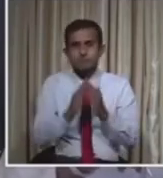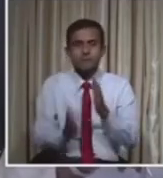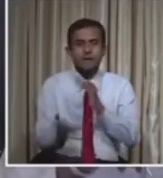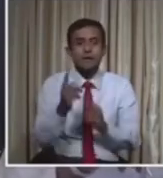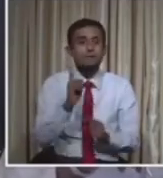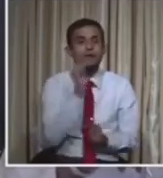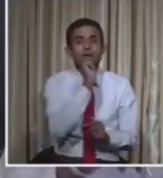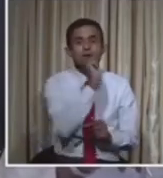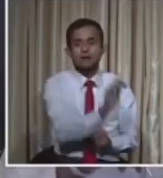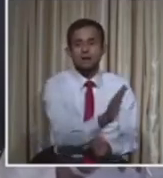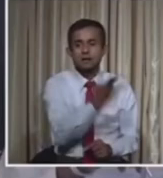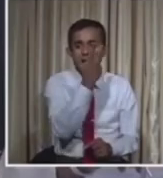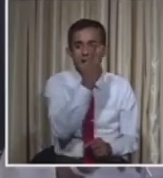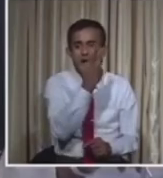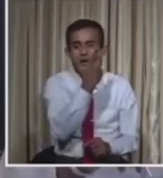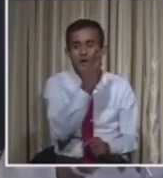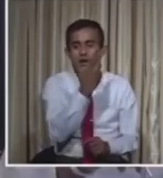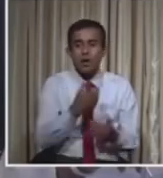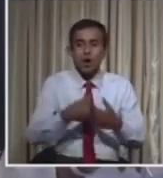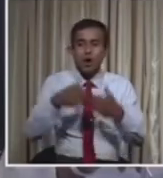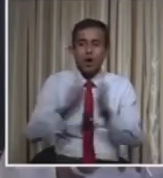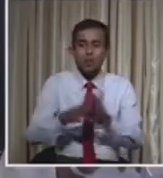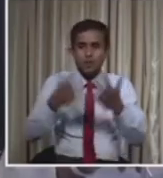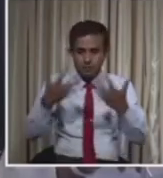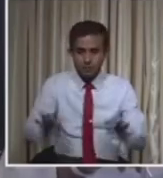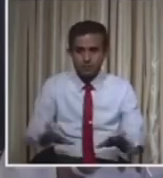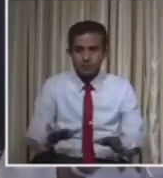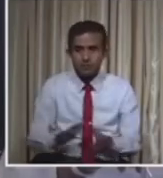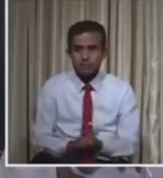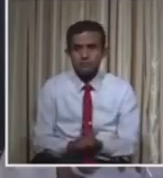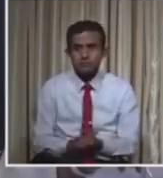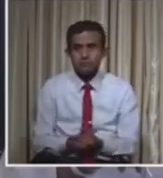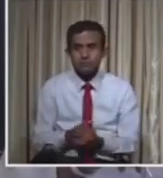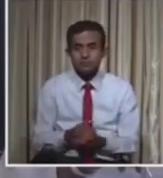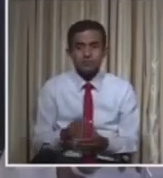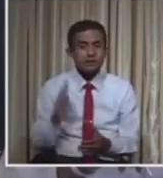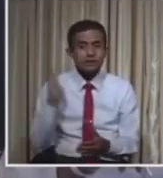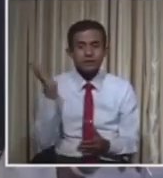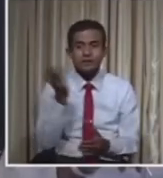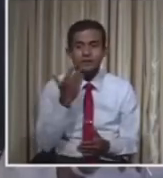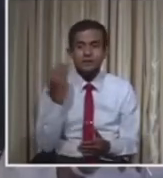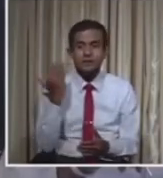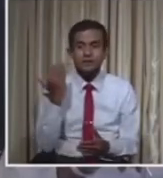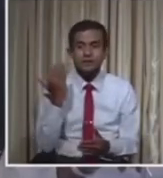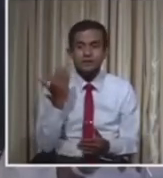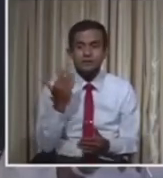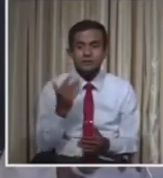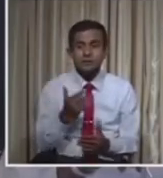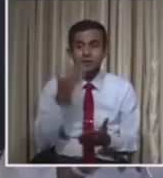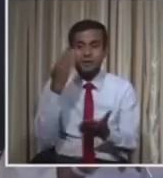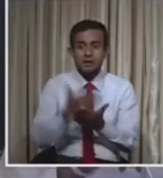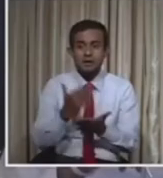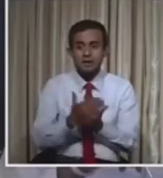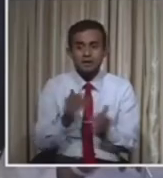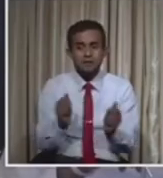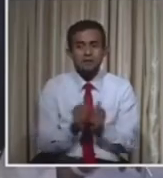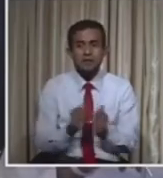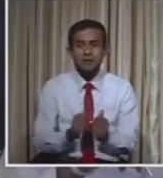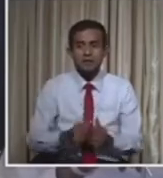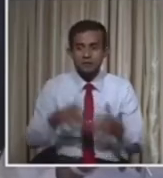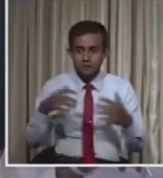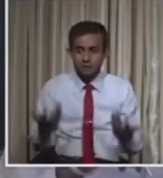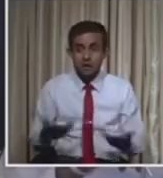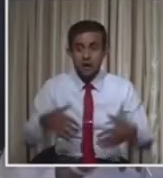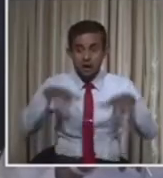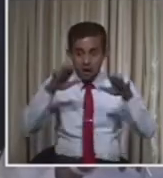කාටවත් කියන්නෙත් නැ මේ කියන ඔක්කොම සිද්ධ වෙලා මේ කියන කිසිම දෙයක් මේව වළක්වන්න වැඩ නොකරලා